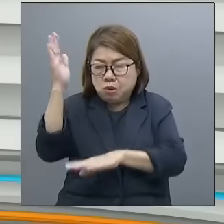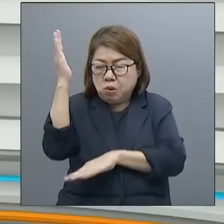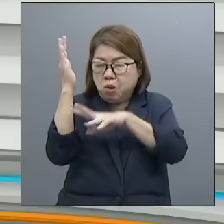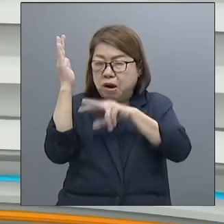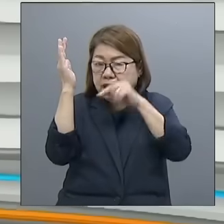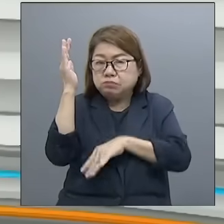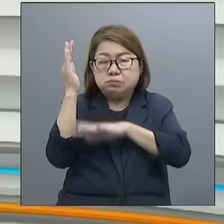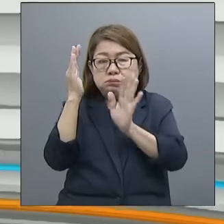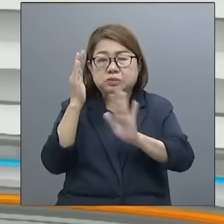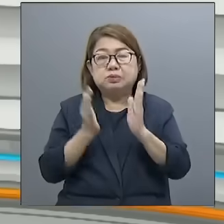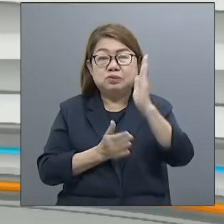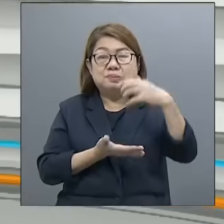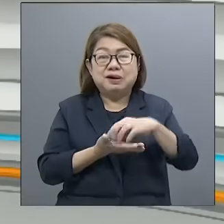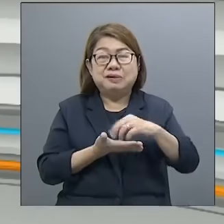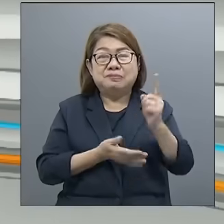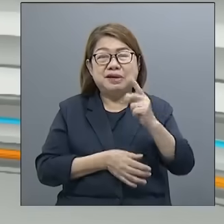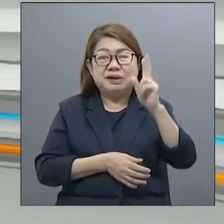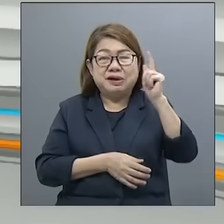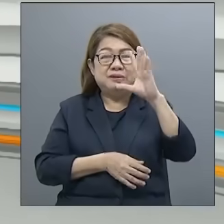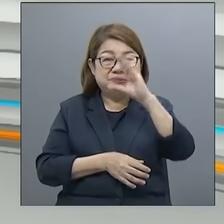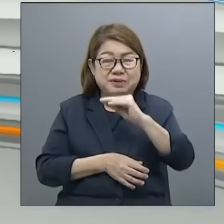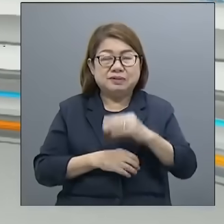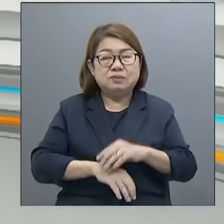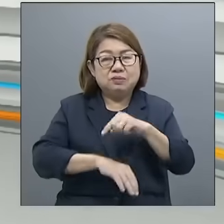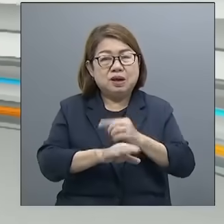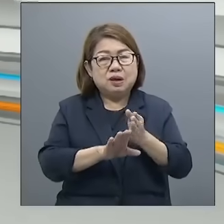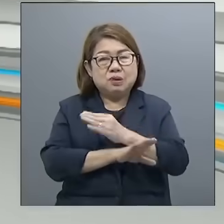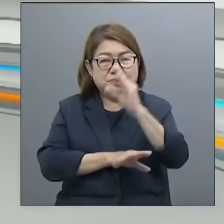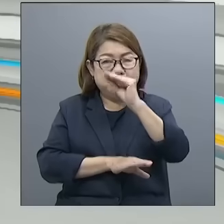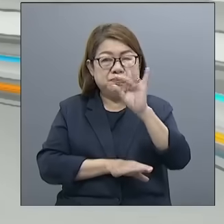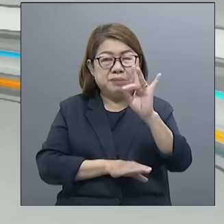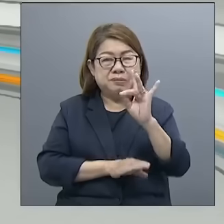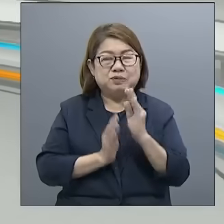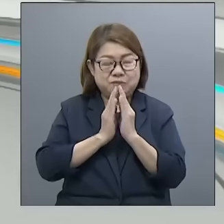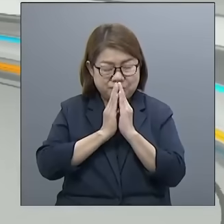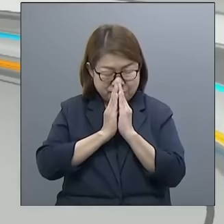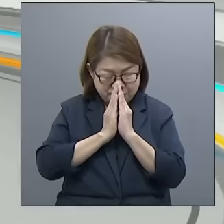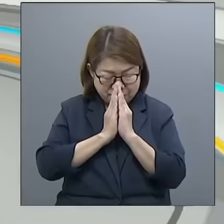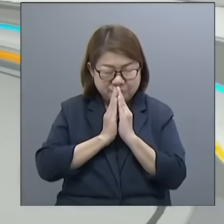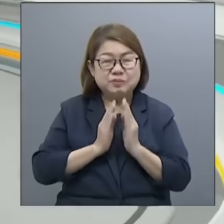ติดตามรายงานสภาพอากาศได้ใหม่ในช่วงข่าวค่ำมิติใหม่เวลาก่อน 20:00 น.สวัสดีค่ะ